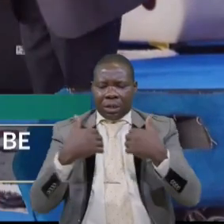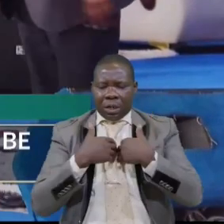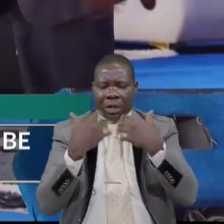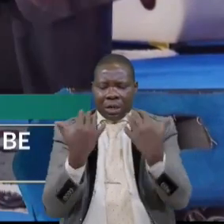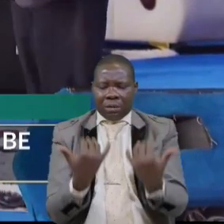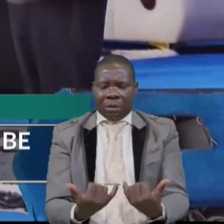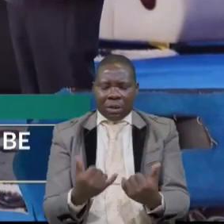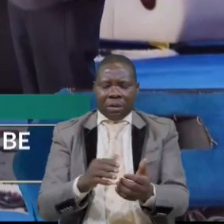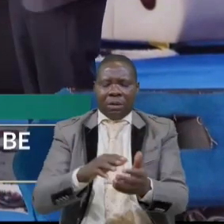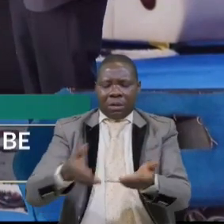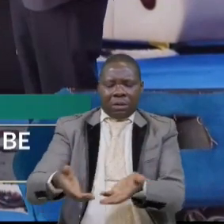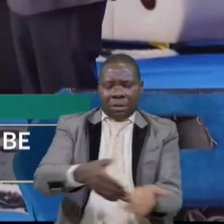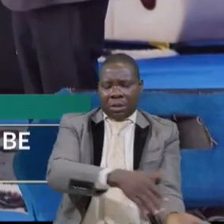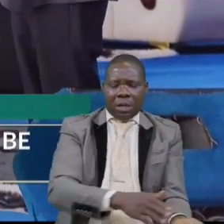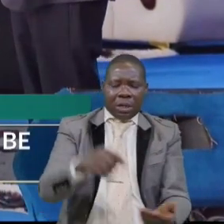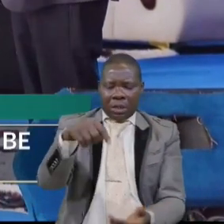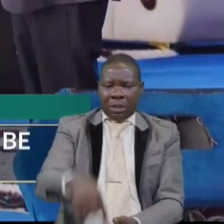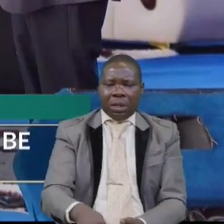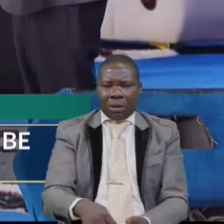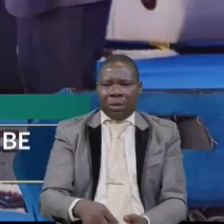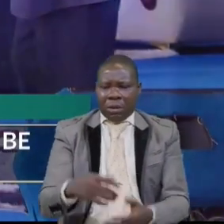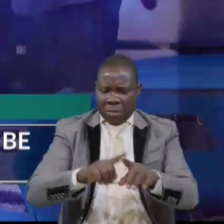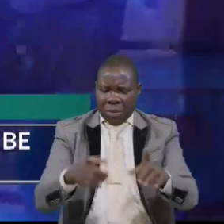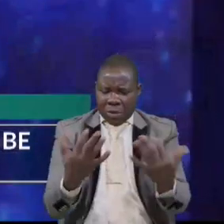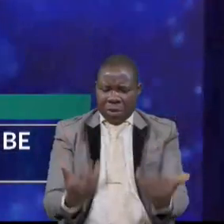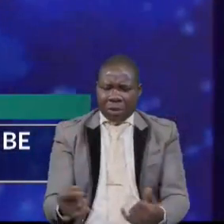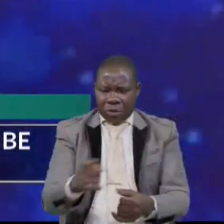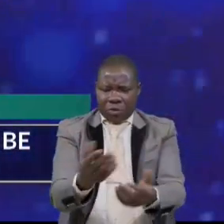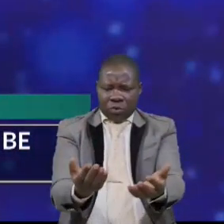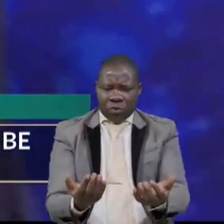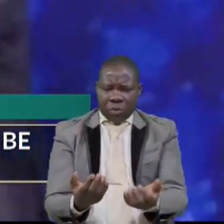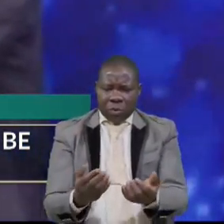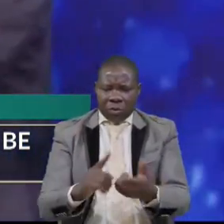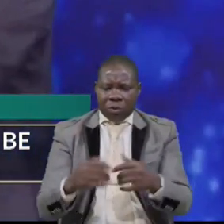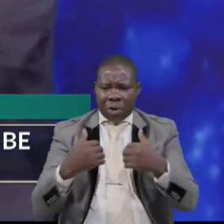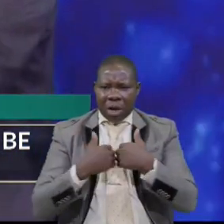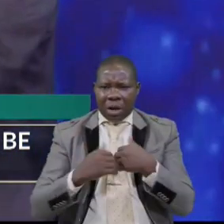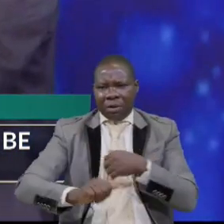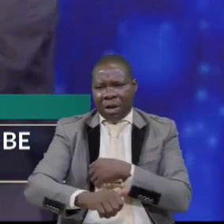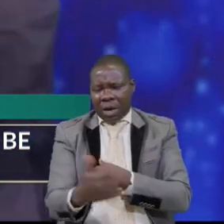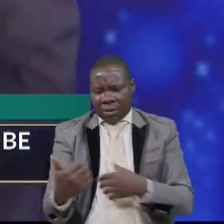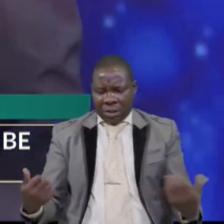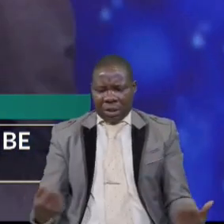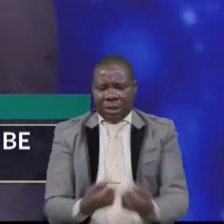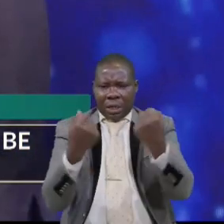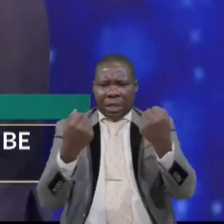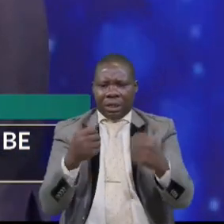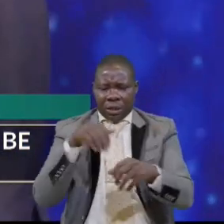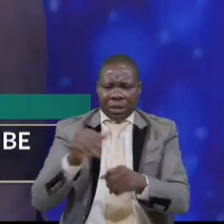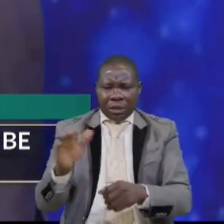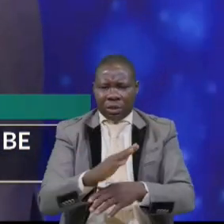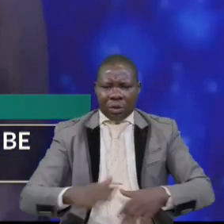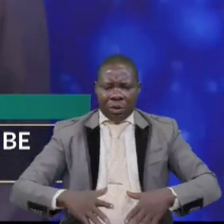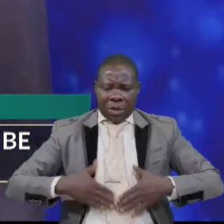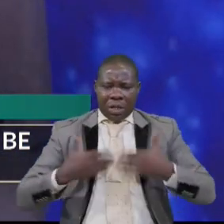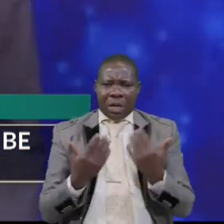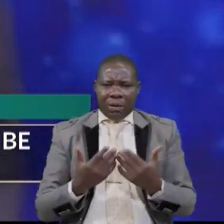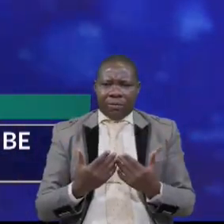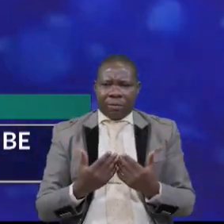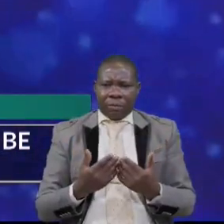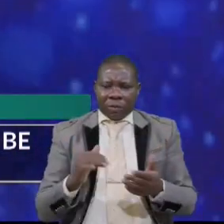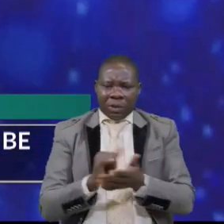le son de ce défi est en train de baisser. Vous voulez avoir un autre défi. Redéfier. Donc, et vous